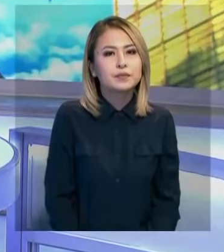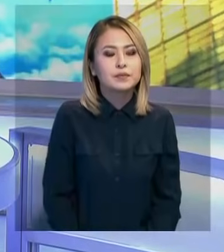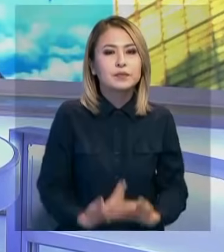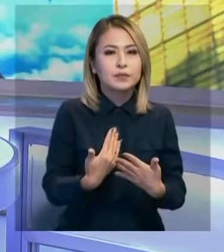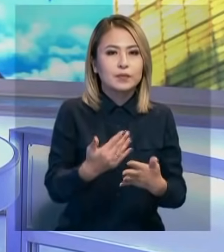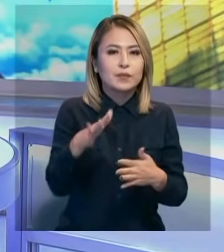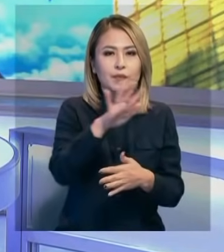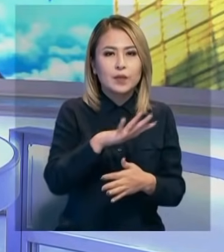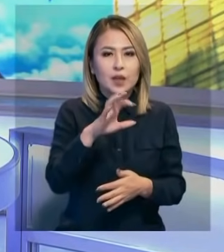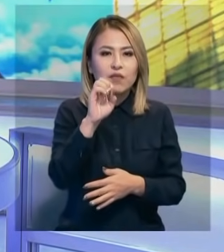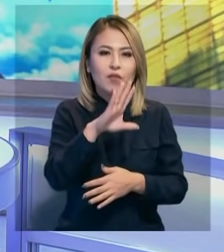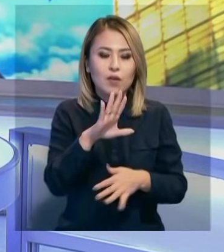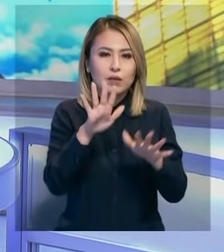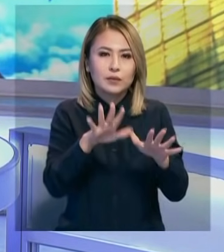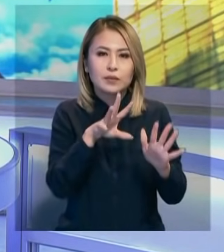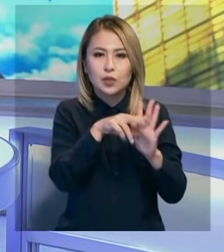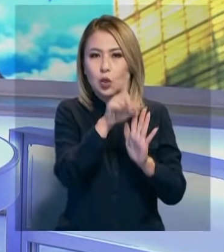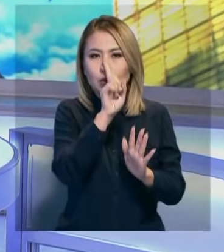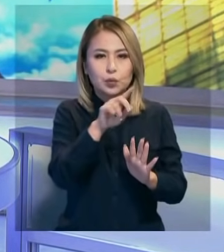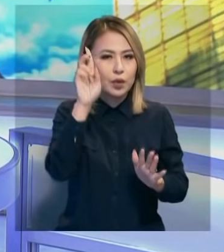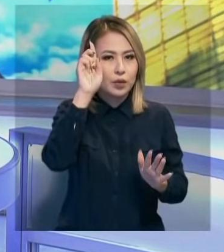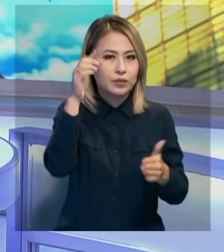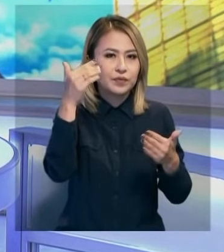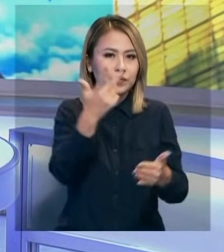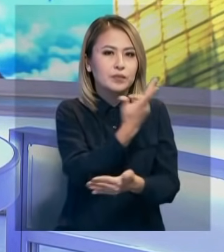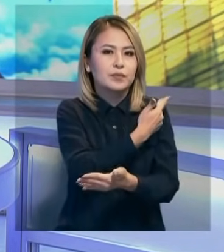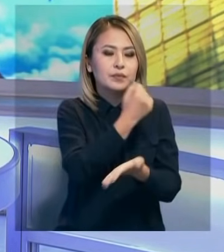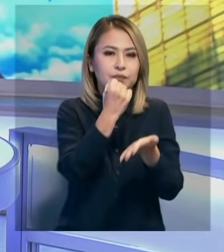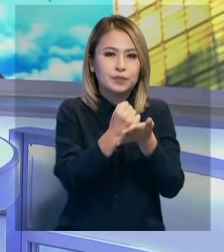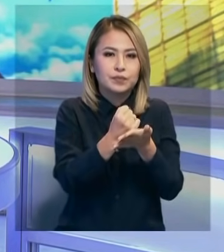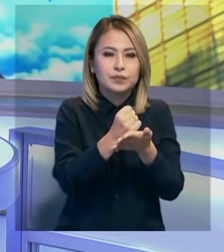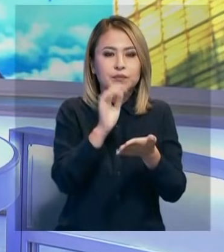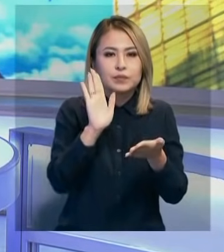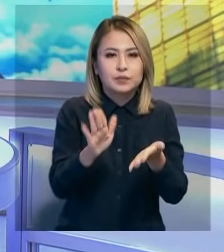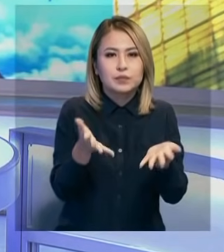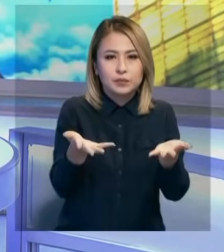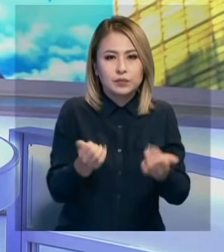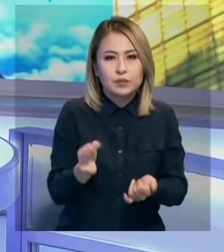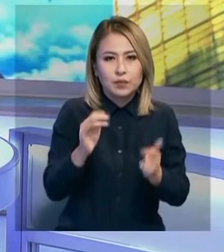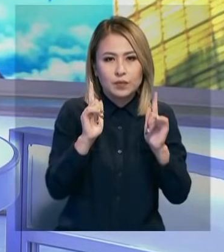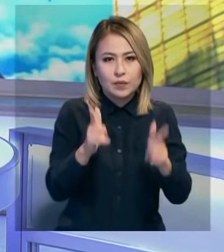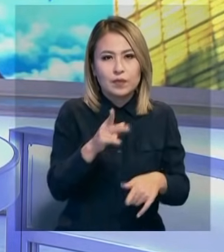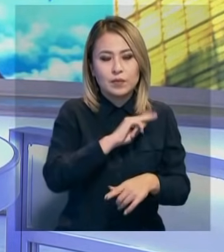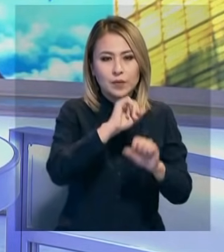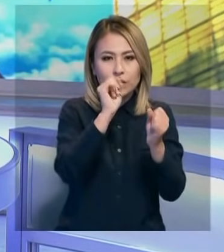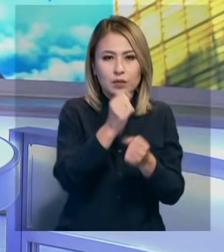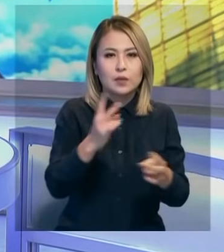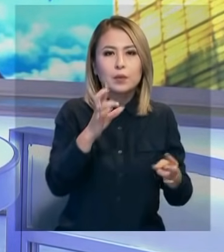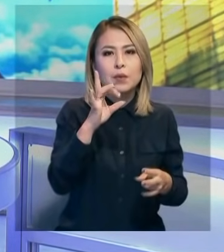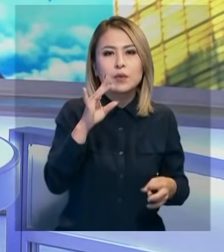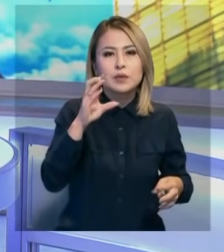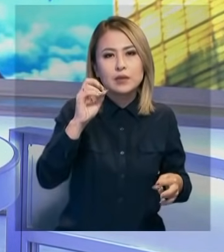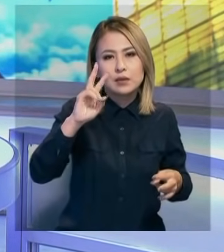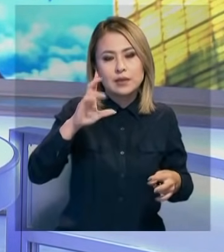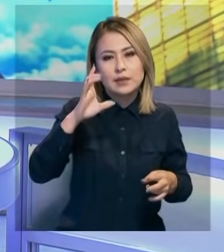Осы кәрі құрлық елдері Еуроода құрамына кірмейтін мемлекеттердің вакциналау сертификатын мойындау жөніндегі жұмыстарды жылдамдату керек. Брюссельде